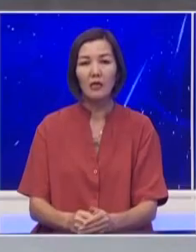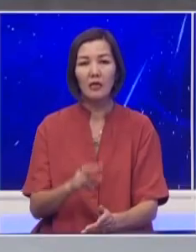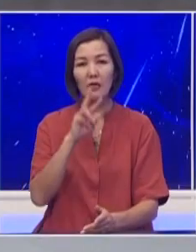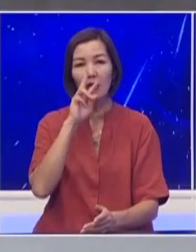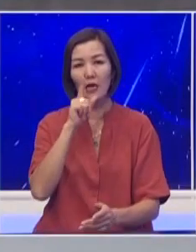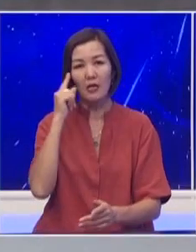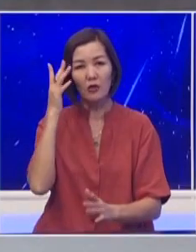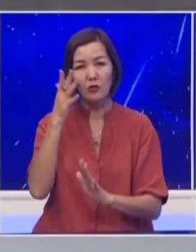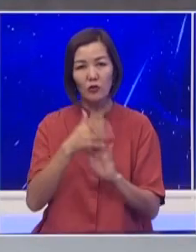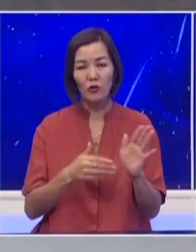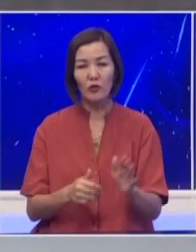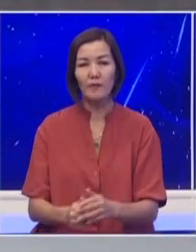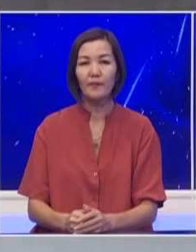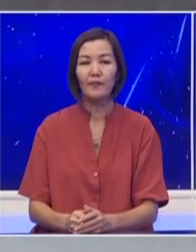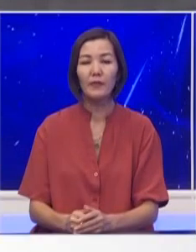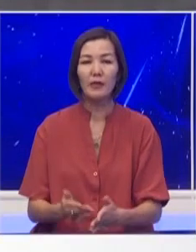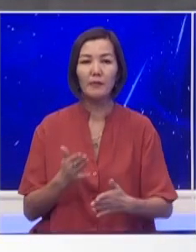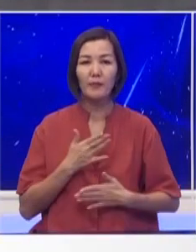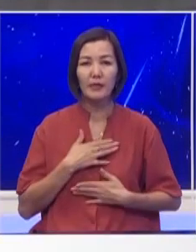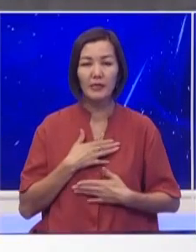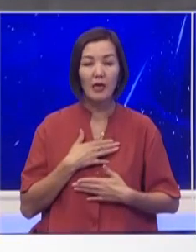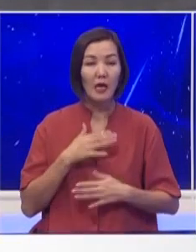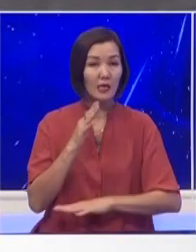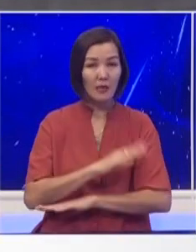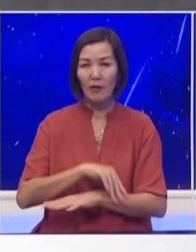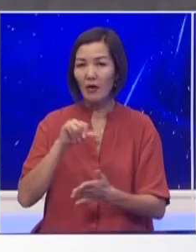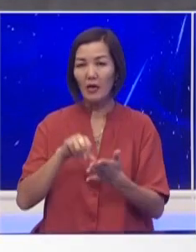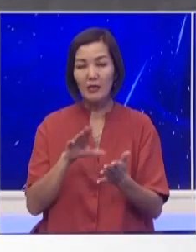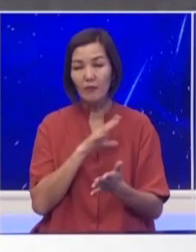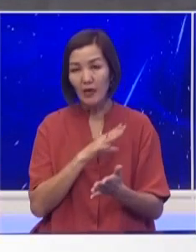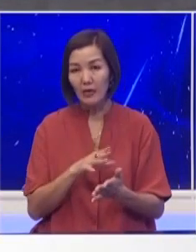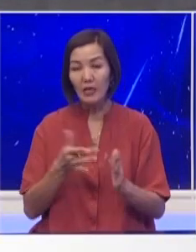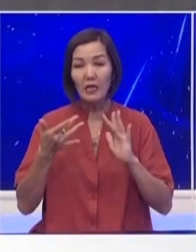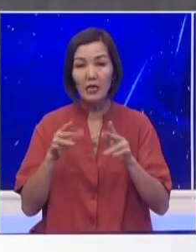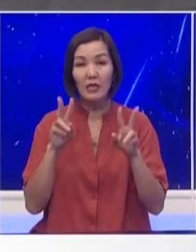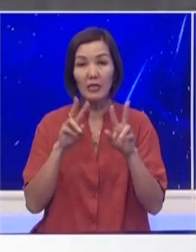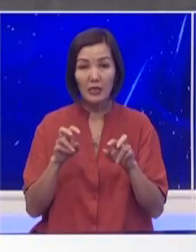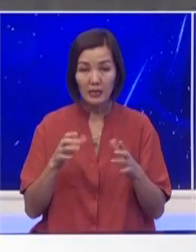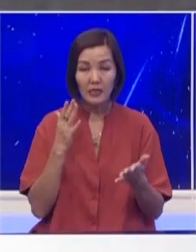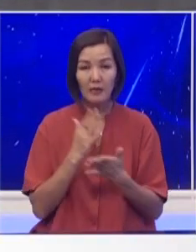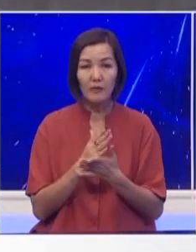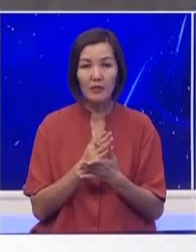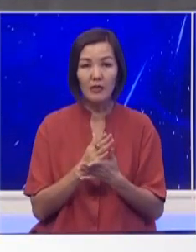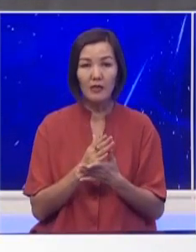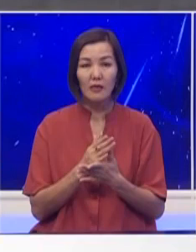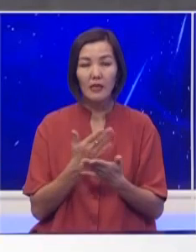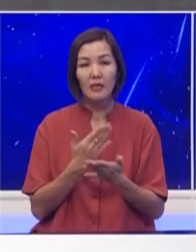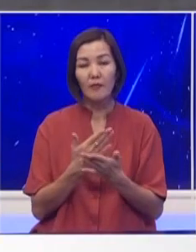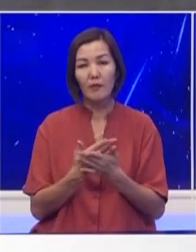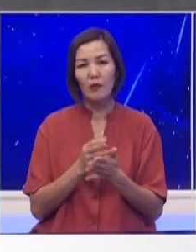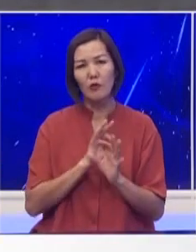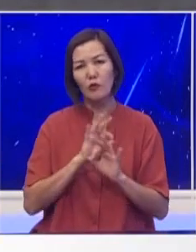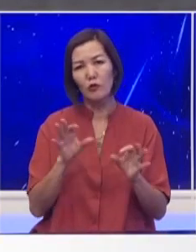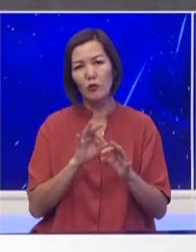дәріс алмағандықтан дәрісті біз интернет желісінен іздейміз. Олардың сабақ айтып отқан кісілерді